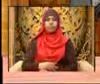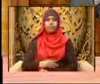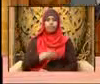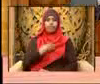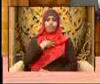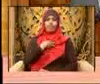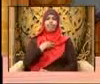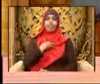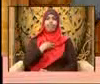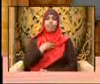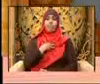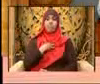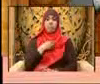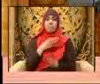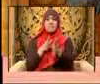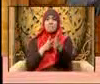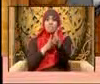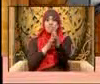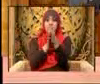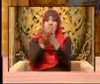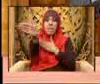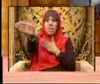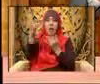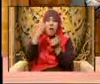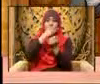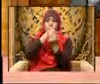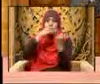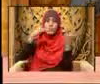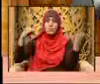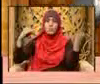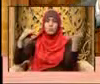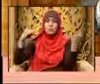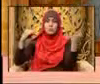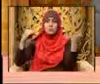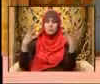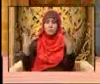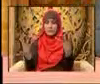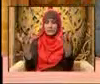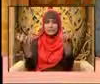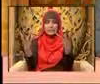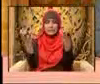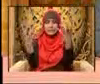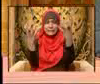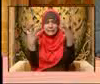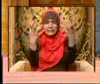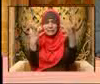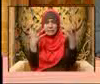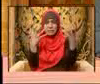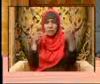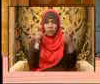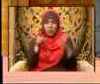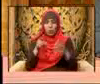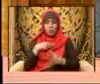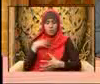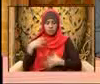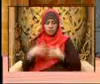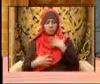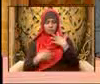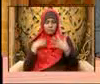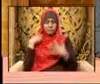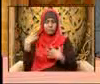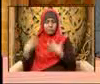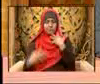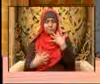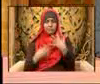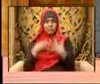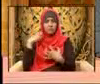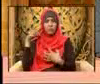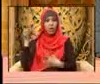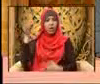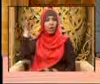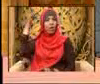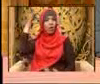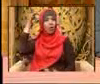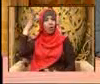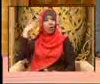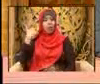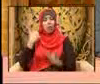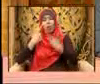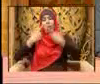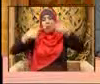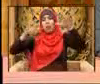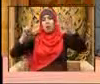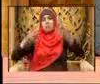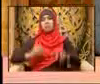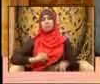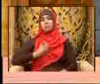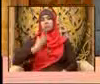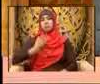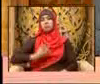الكبير وهذا السواد الكبير من المسلمين، وهي دون أن تعي ذلك ودون أن تدري. أيها